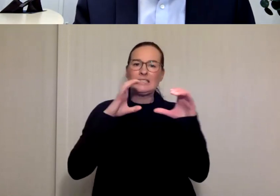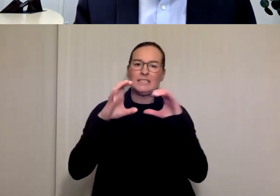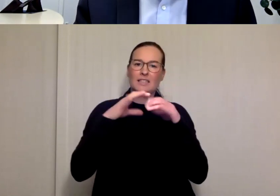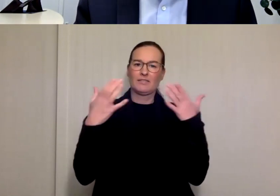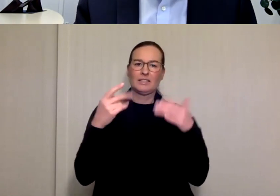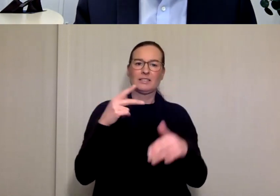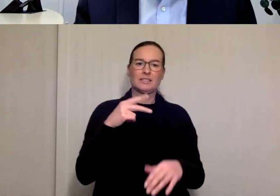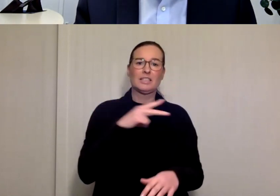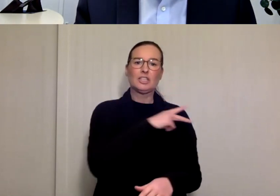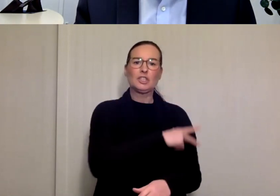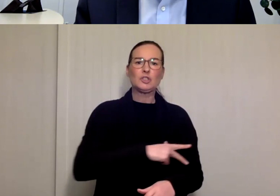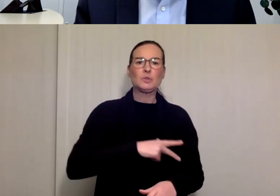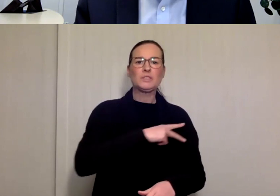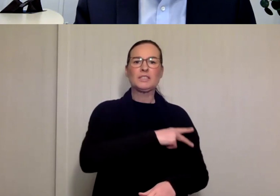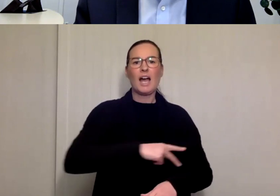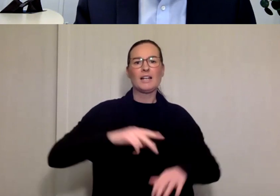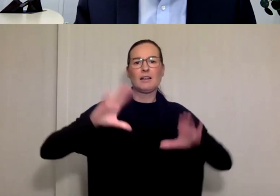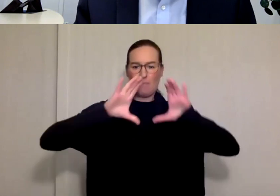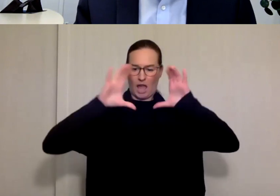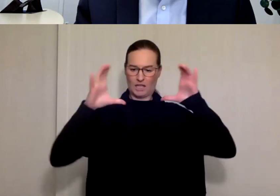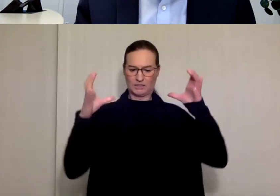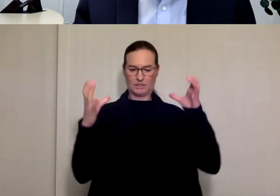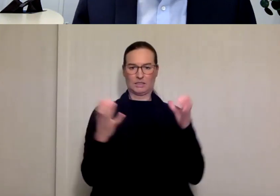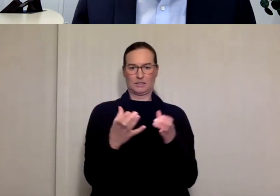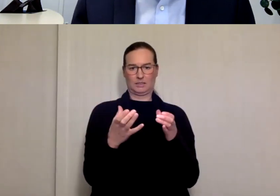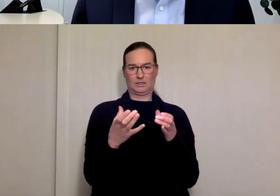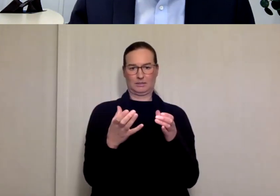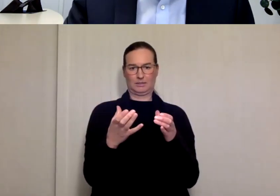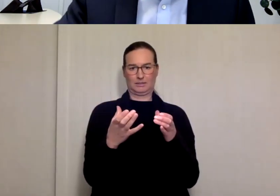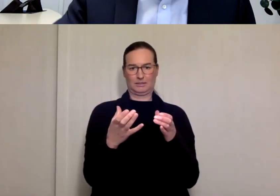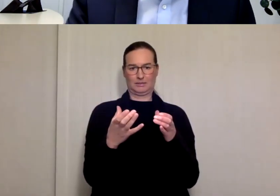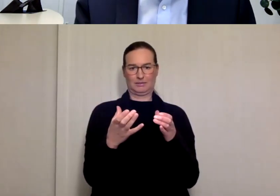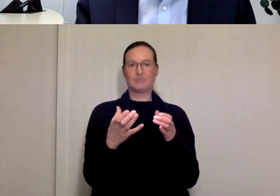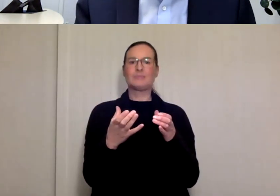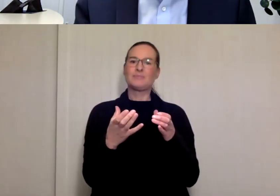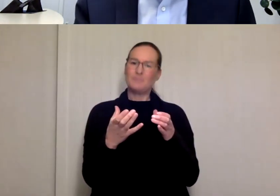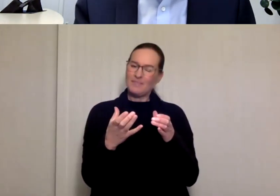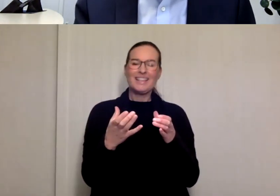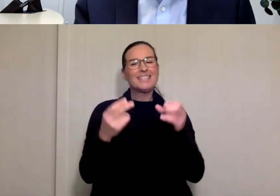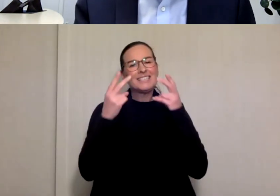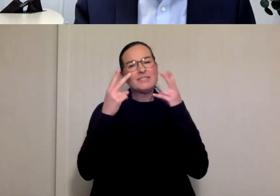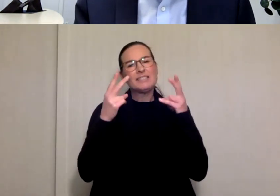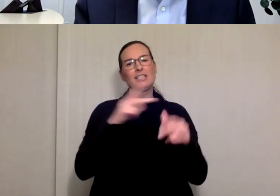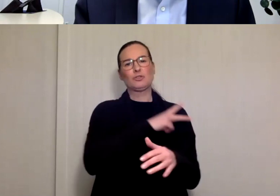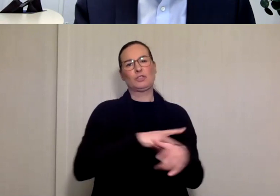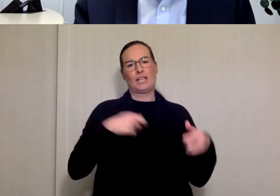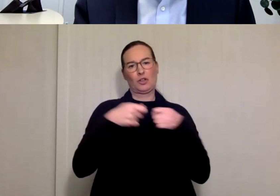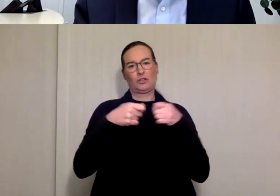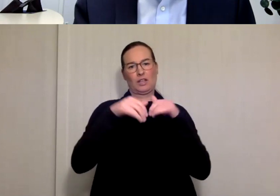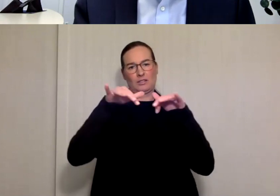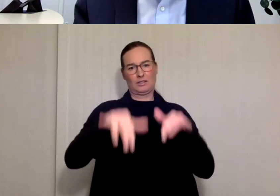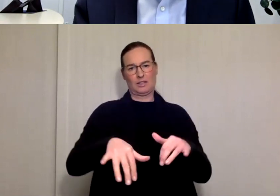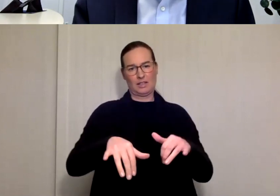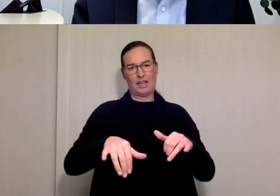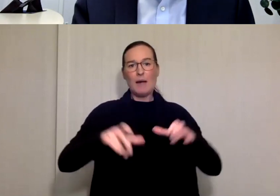sozialen Bubble zu kommunizieren, ist, es ist wichtig, soziale Kontakte zu haben, absolut. Die großen Gruppen sind